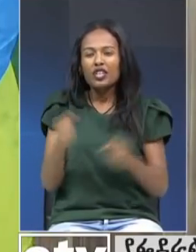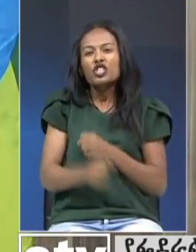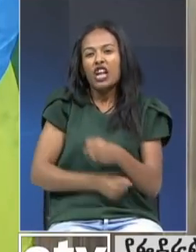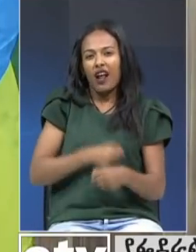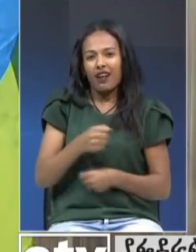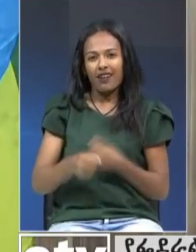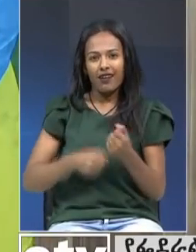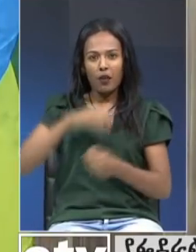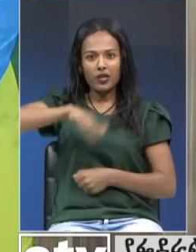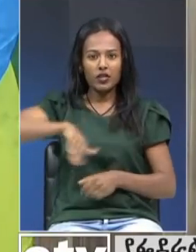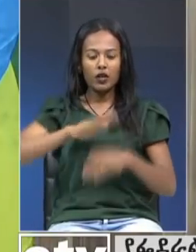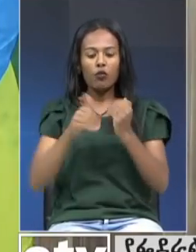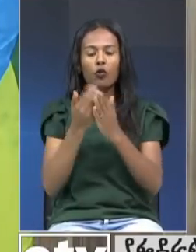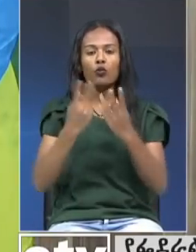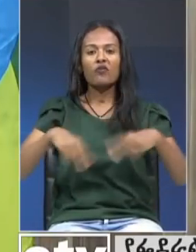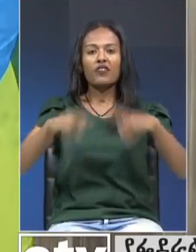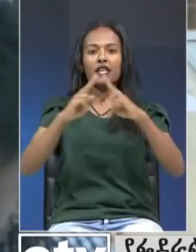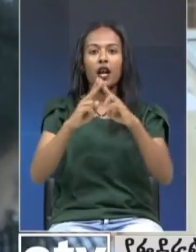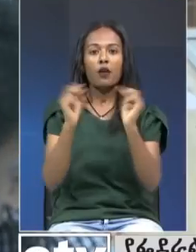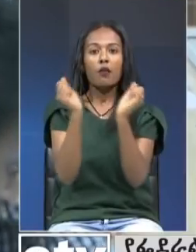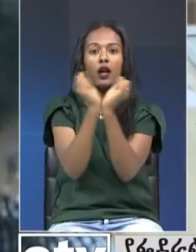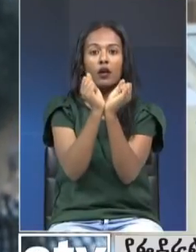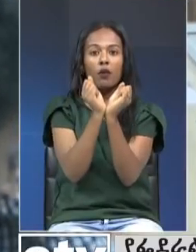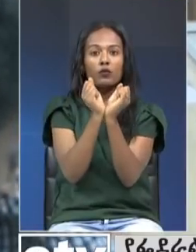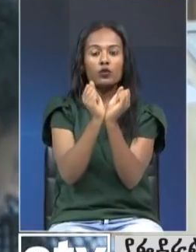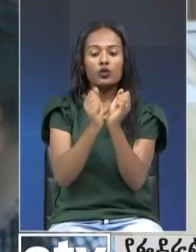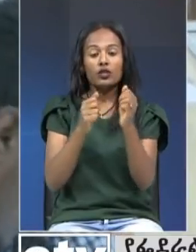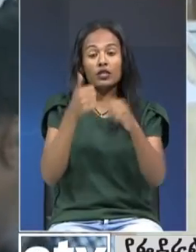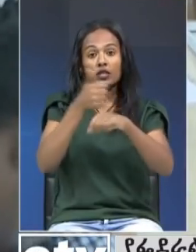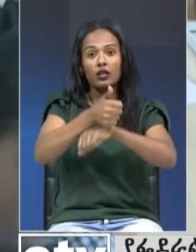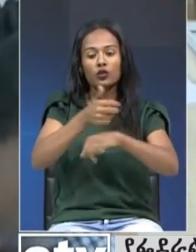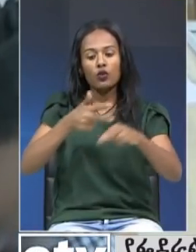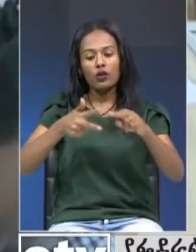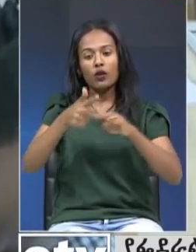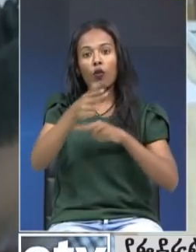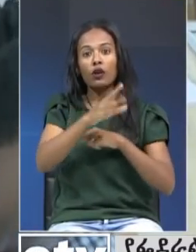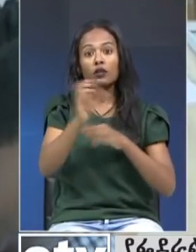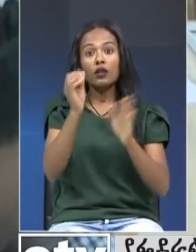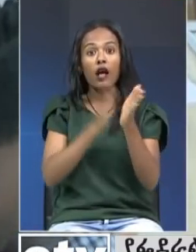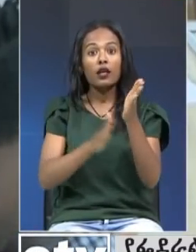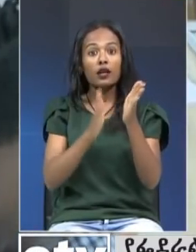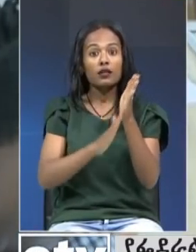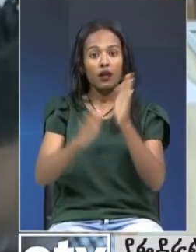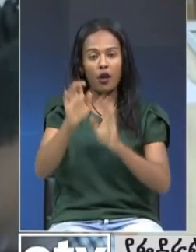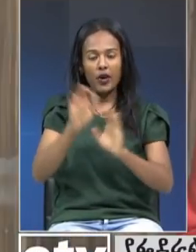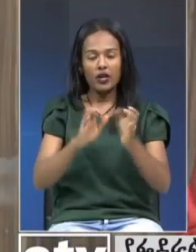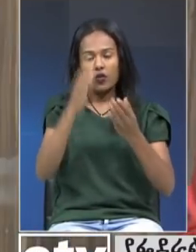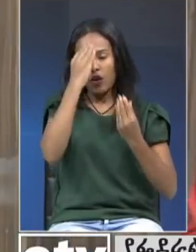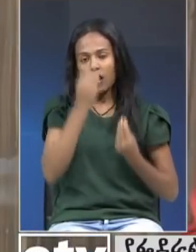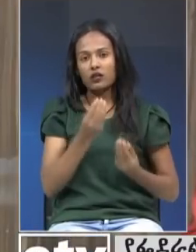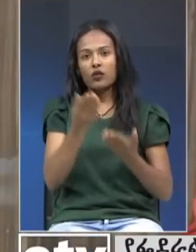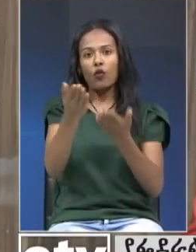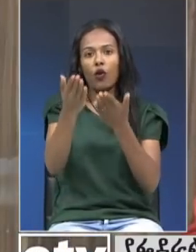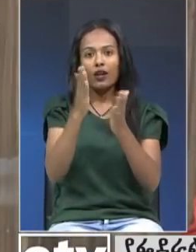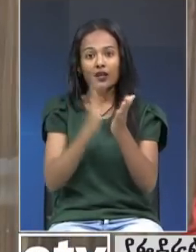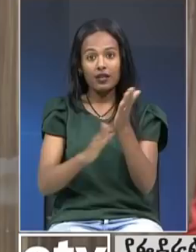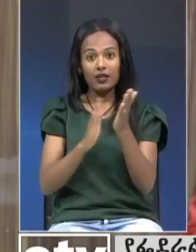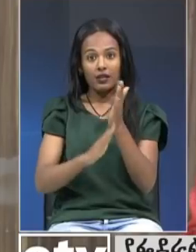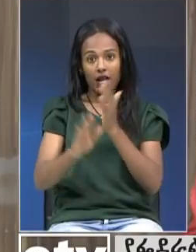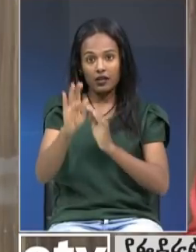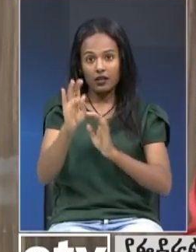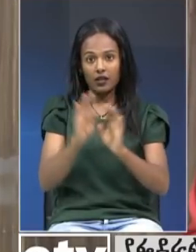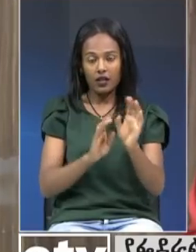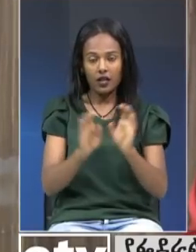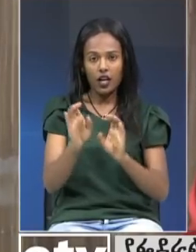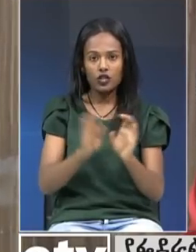ለማስቀረት በሁሉም የፌደራል ማረሚያ ቤቶች ክሳቸው እንዲቋረጥና ይቅርታ ማድረጉን አስታውቋል። ይቅርታ